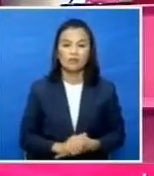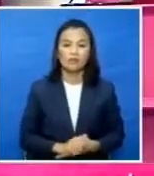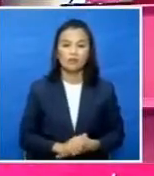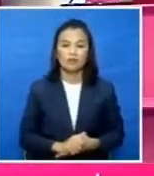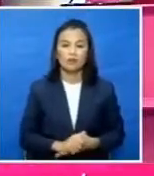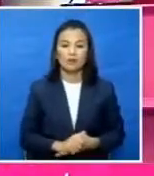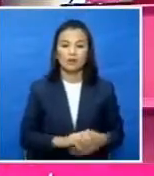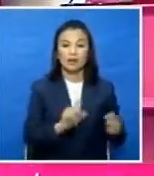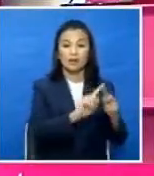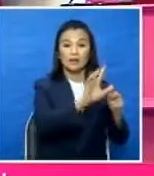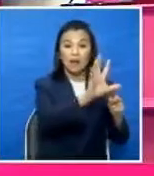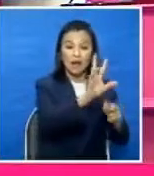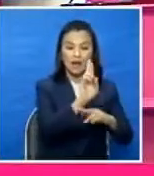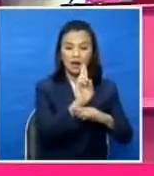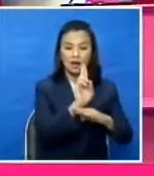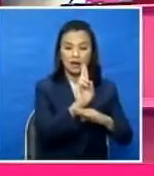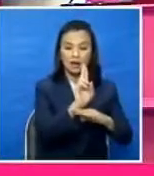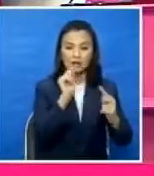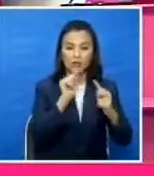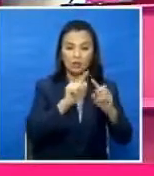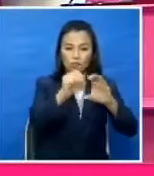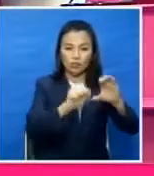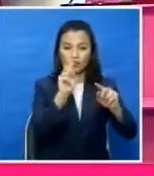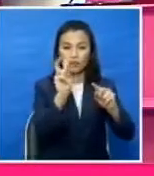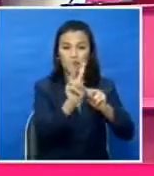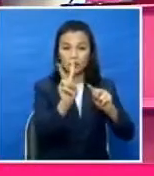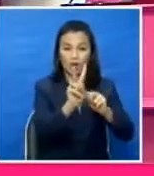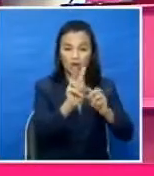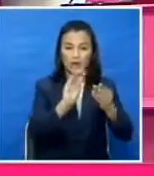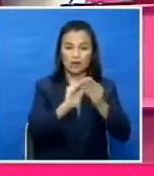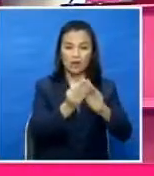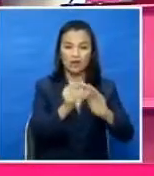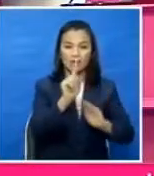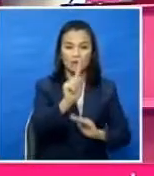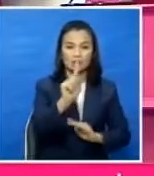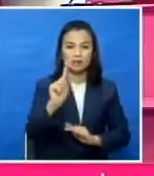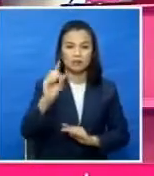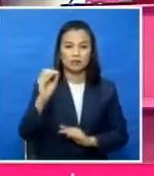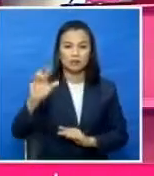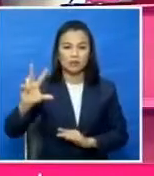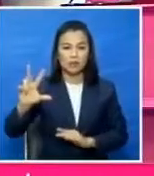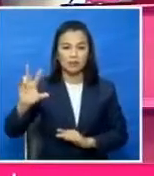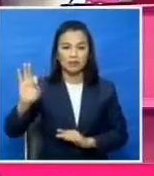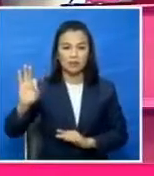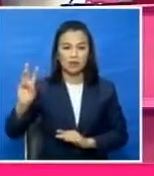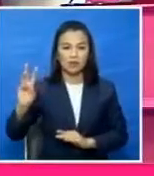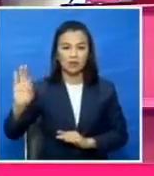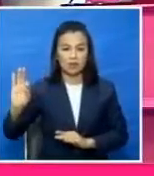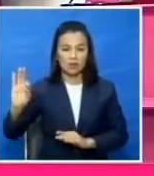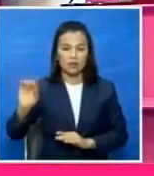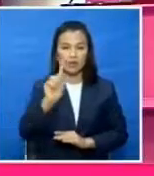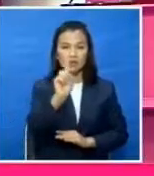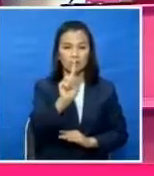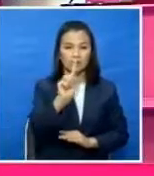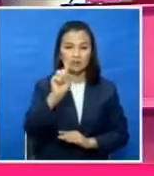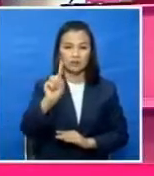อันดับที่5หมุนครั้งที่2เลขที่ออก1103969